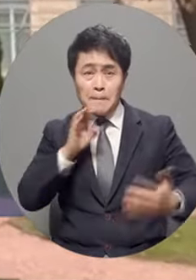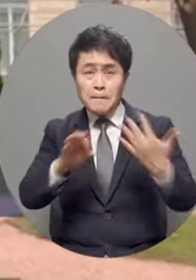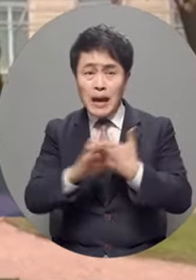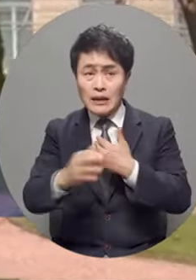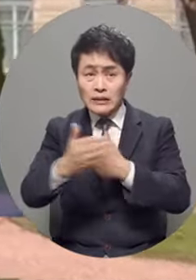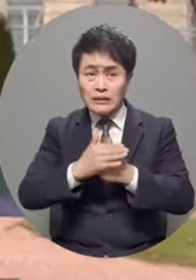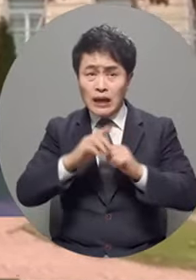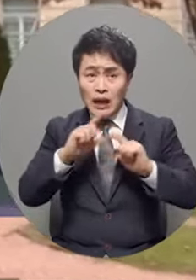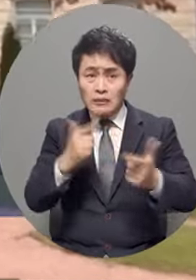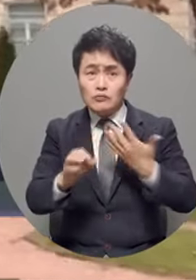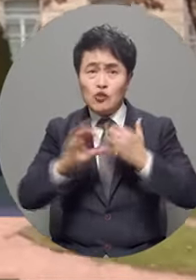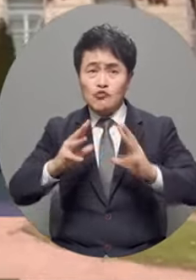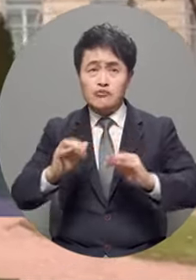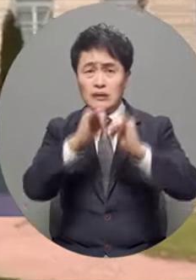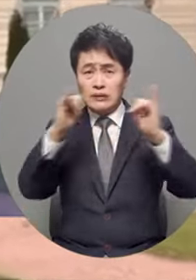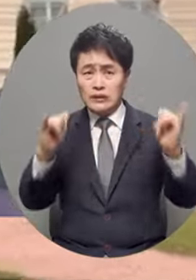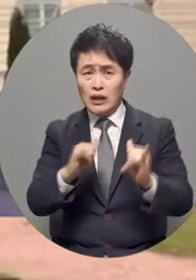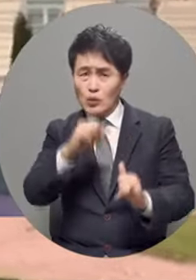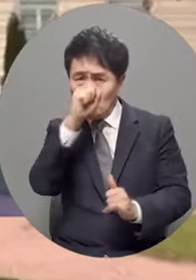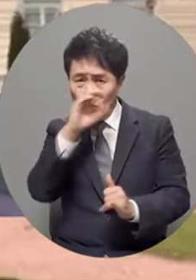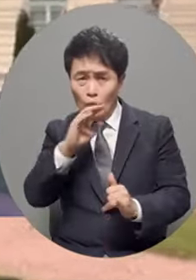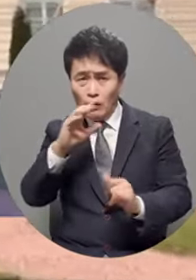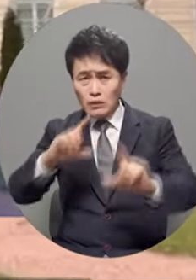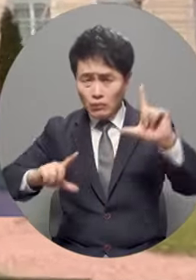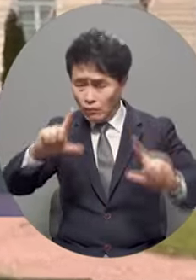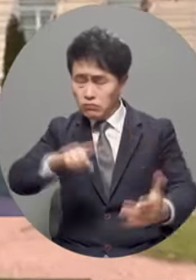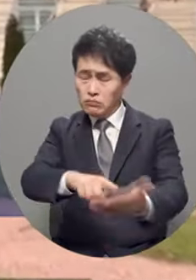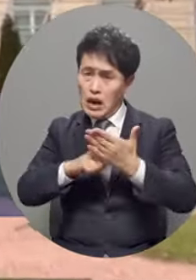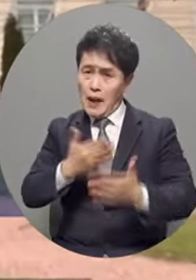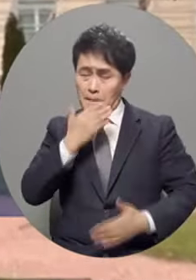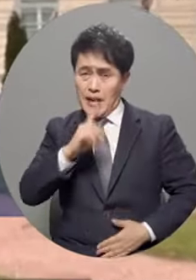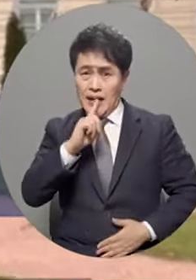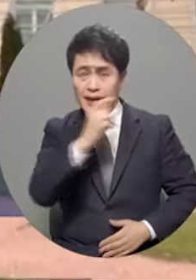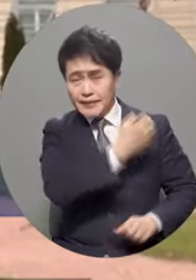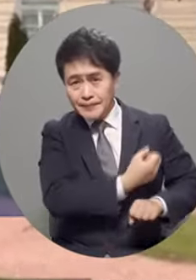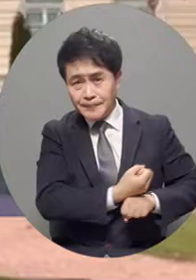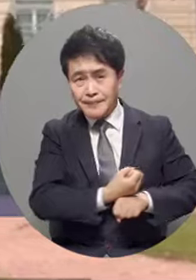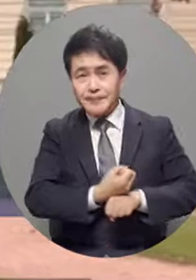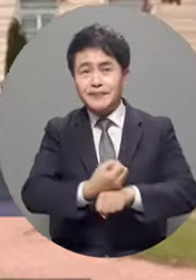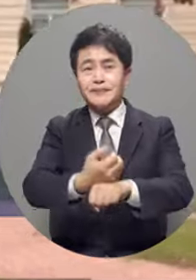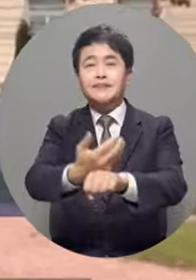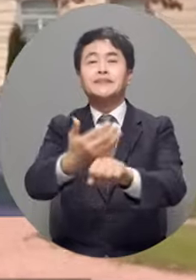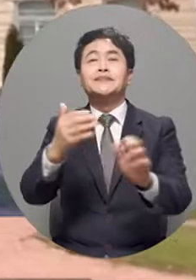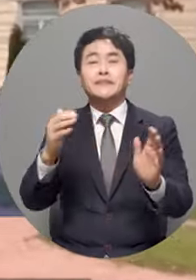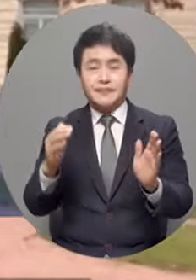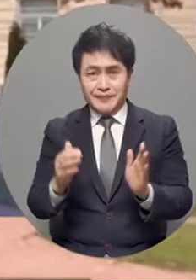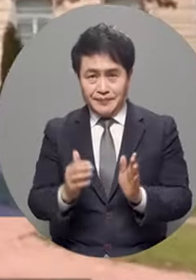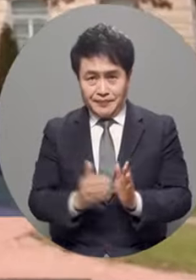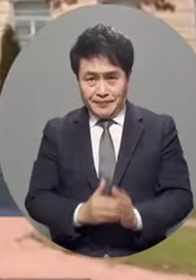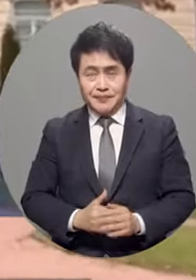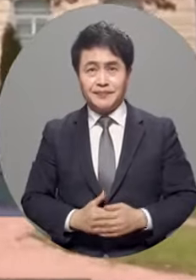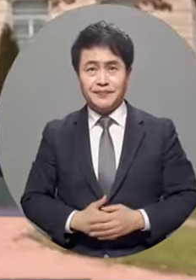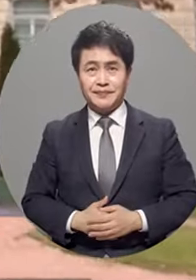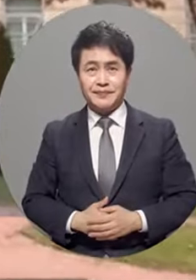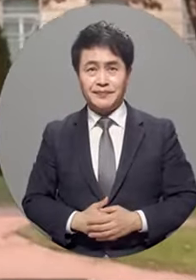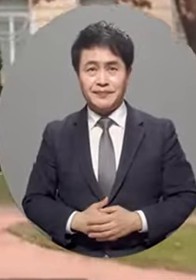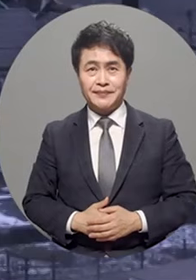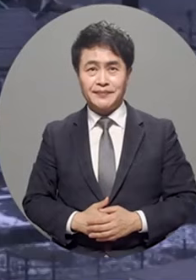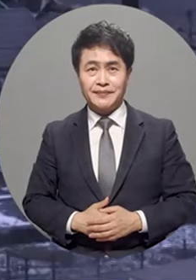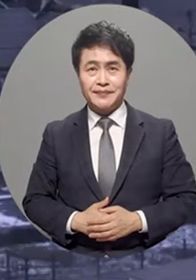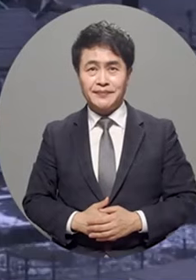точки зору його змісту, і з точки зору того, який сигнал дає світу підтримка чи не підтримка цього